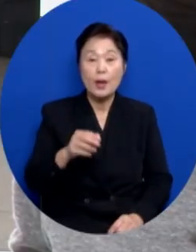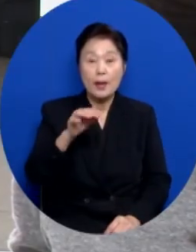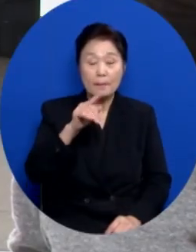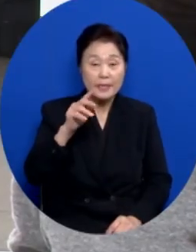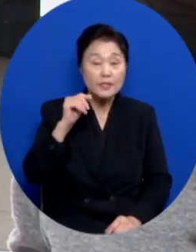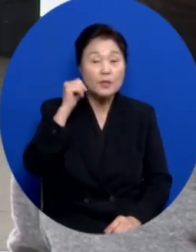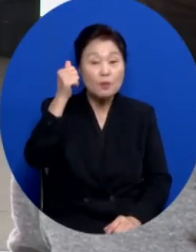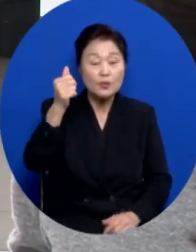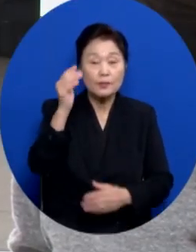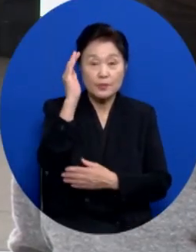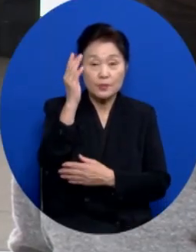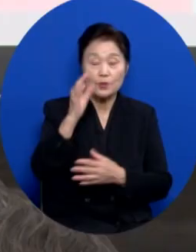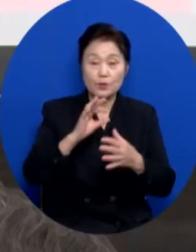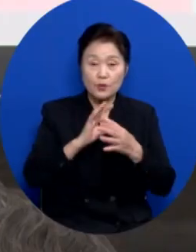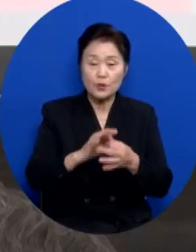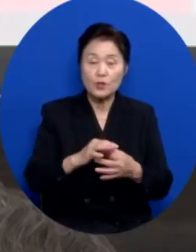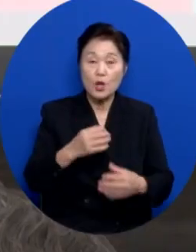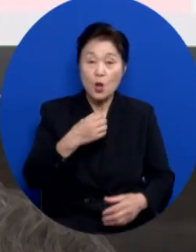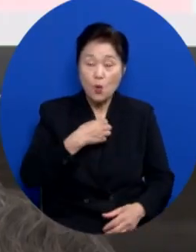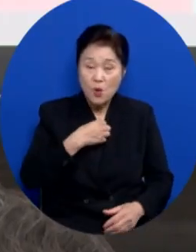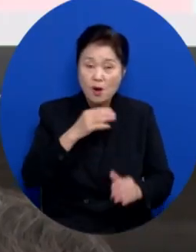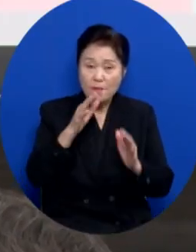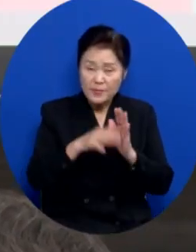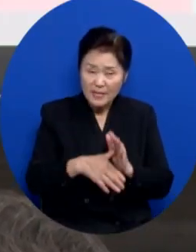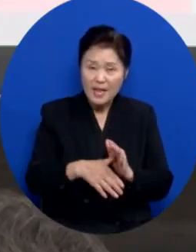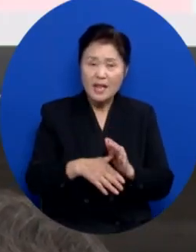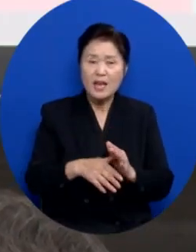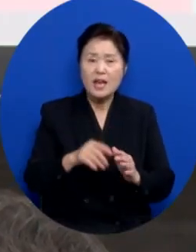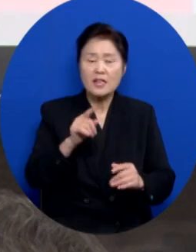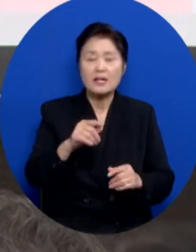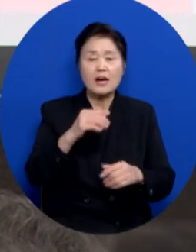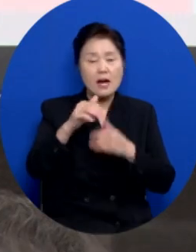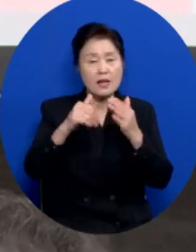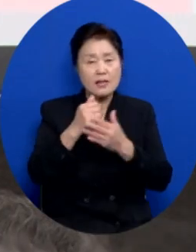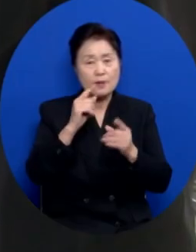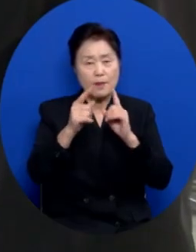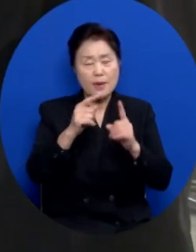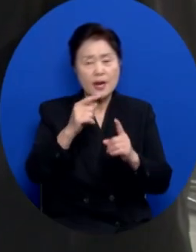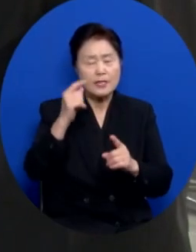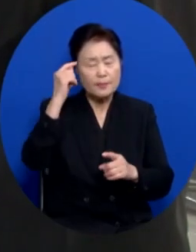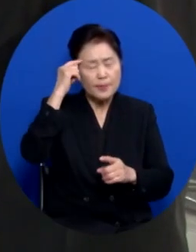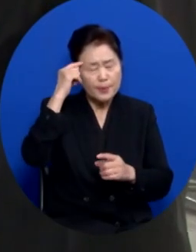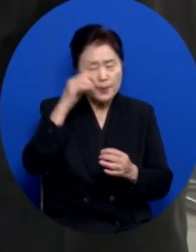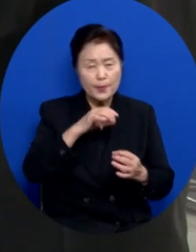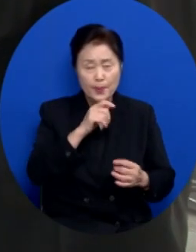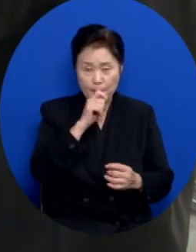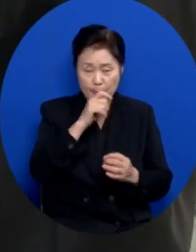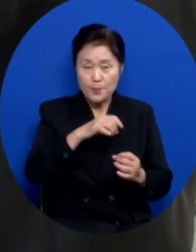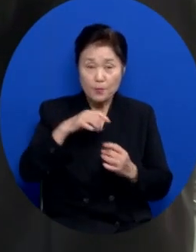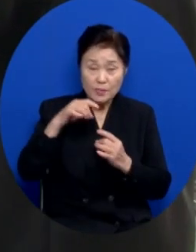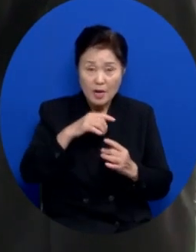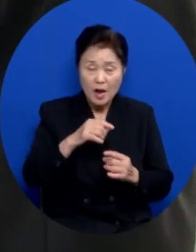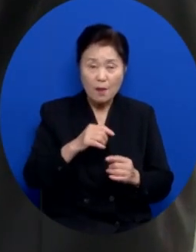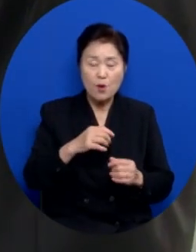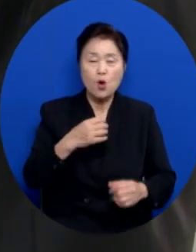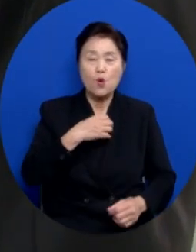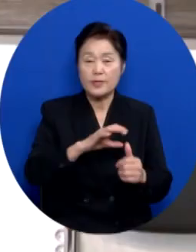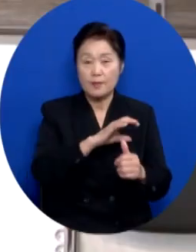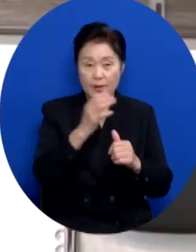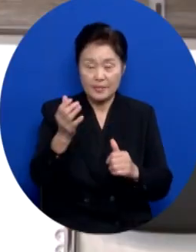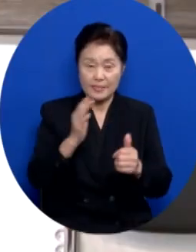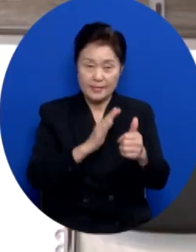목사가 설교를 통해 위기를 맞이한 현 시대 속에서 하나님의 말씀을 묵상하여 위기에서 벗어나야 한다고